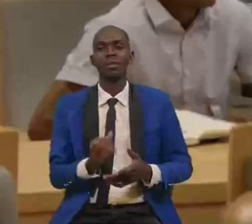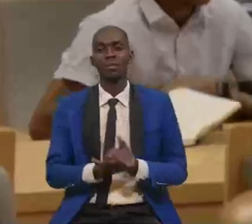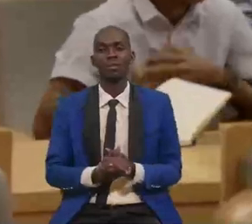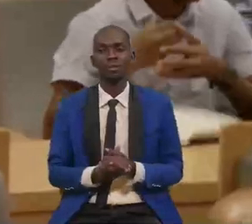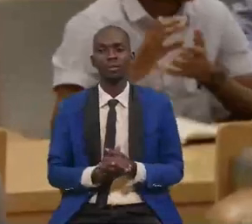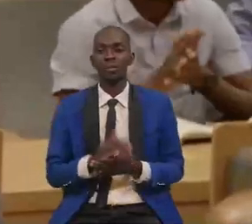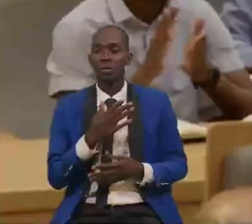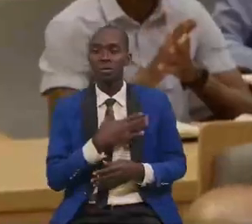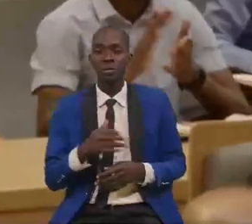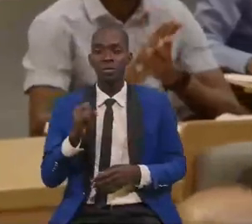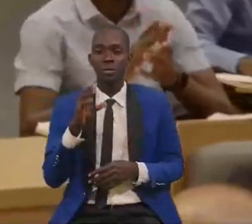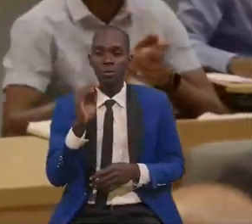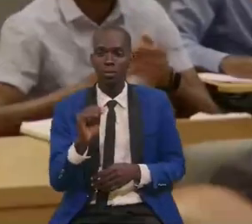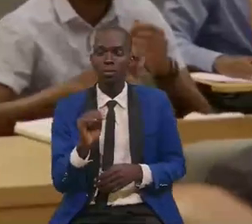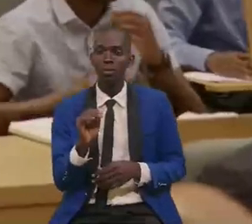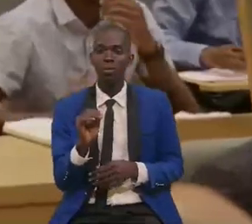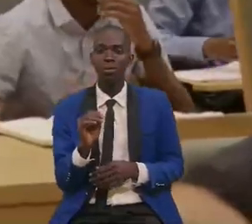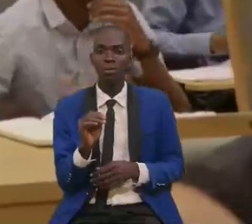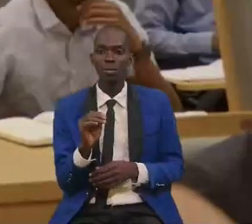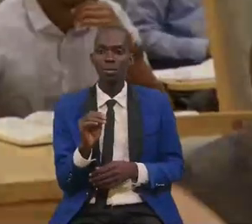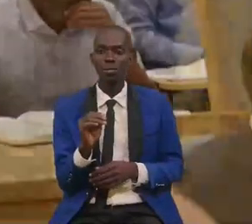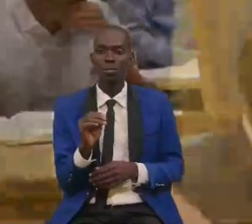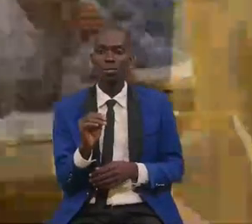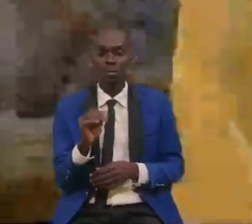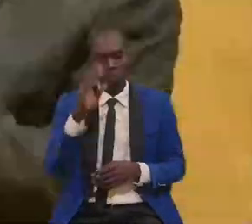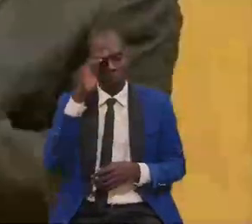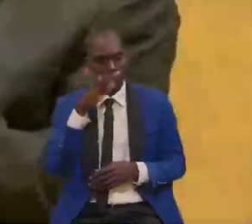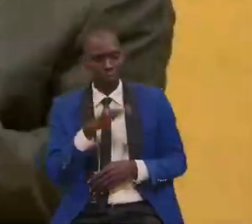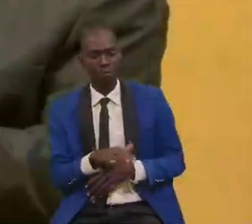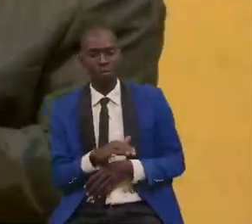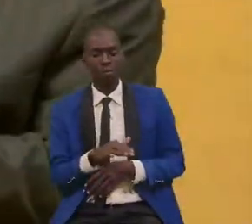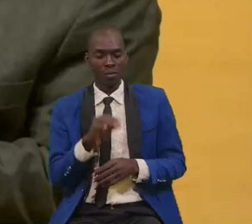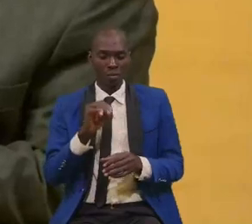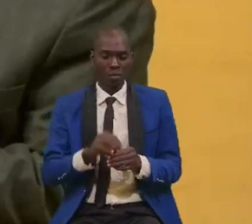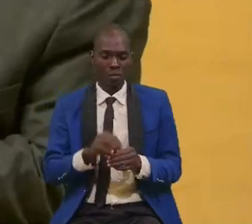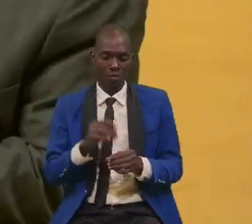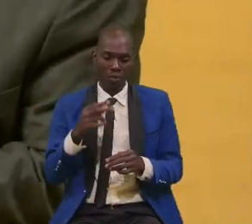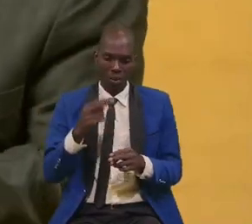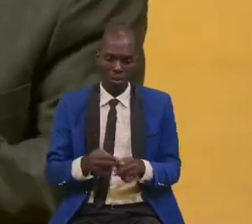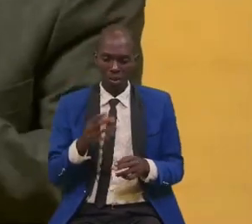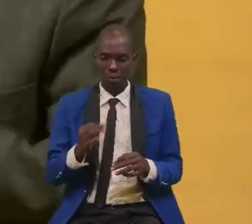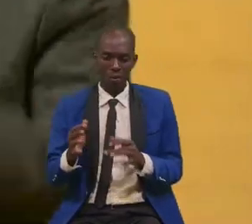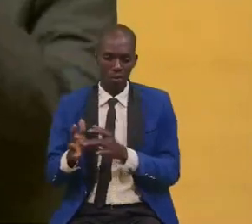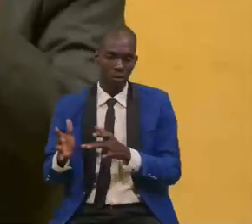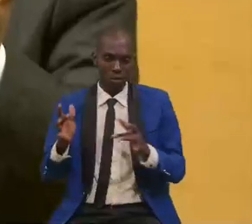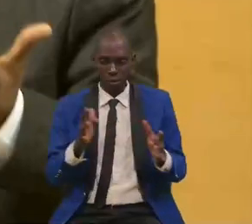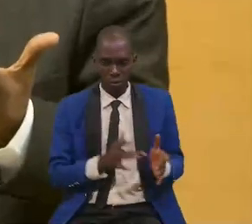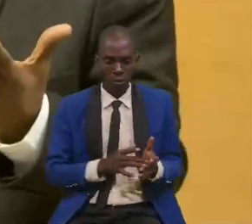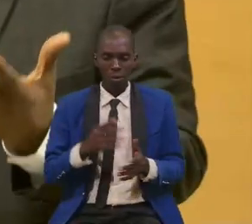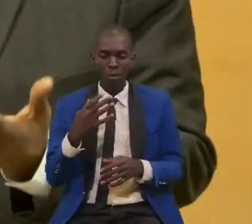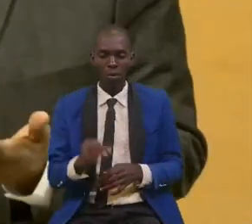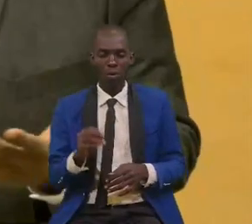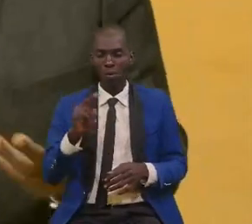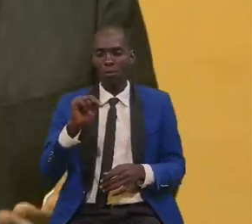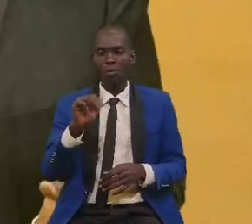Alors j'ai dit, garçon, au nom de Jésus, de Christ de Nazareth, lève-toi